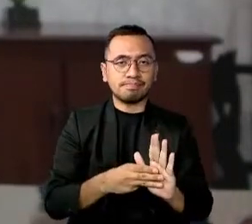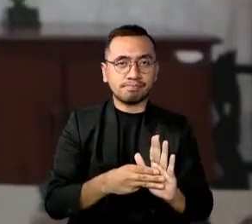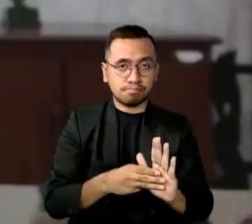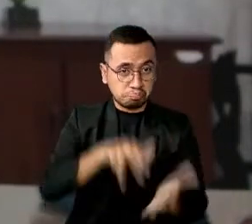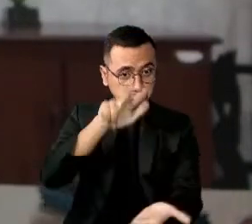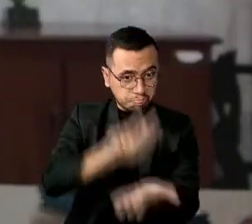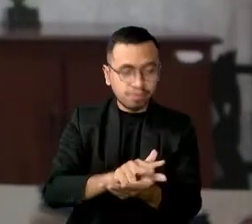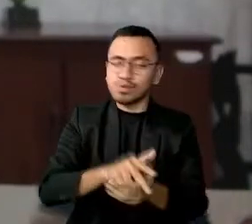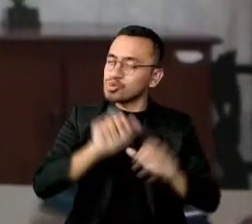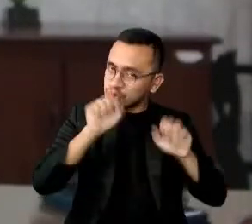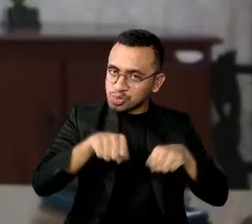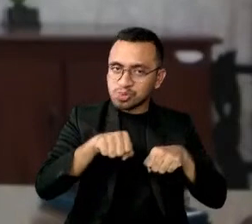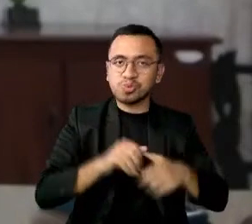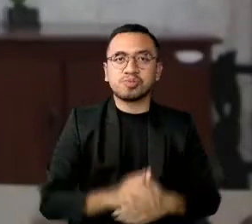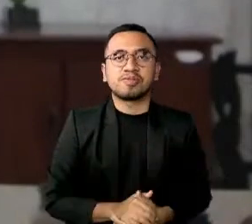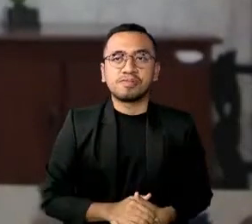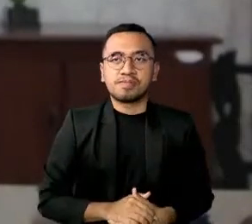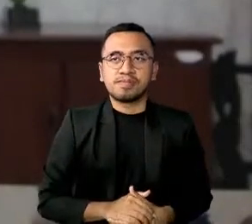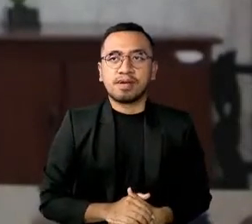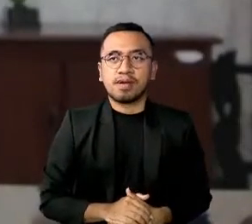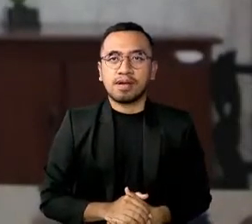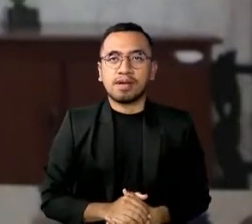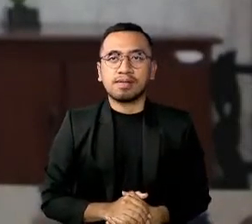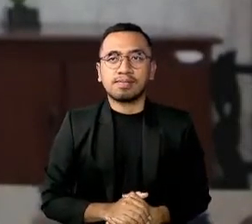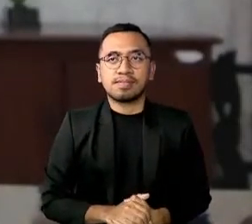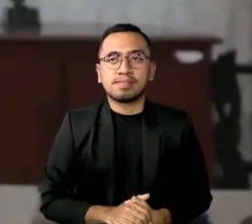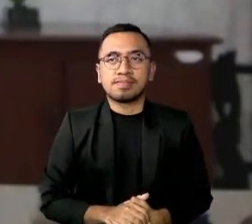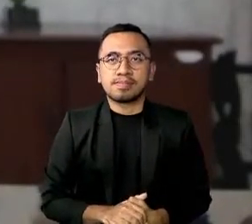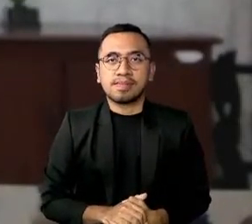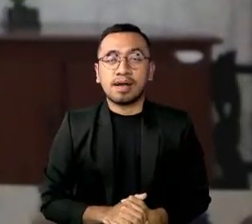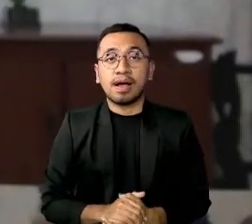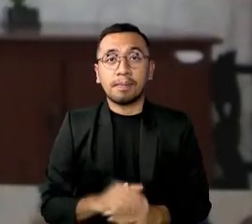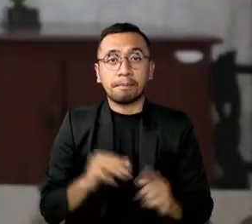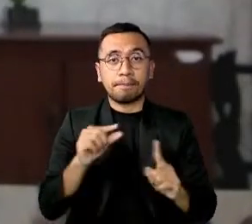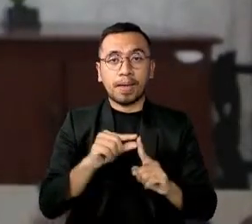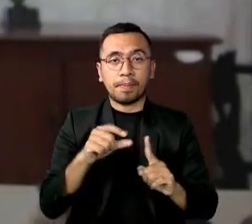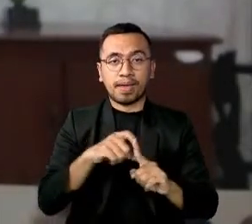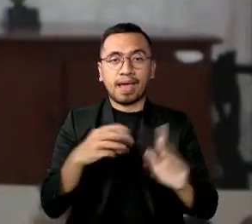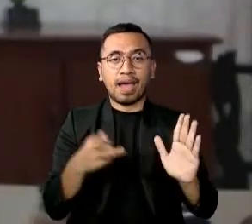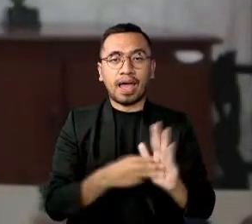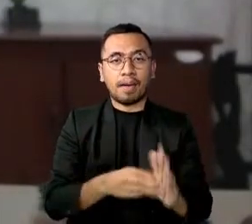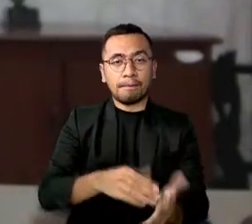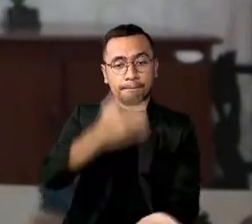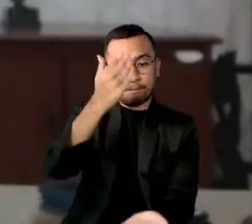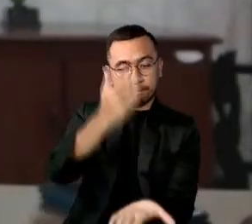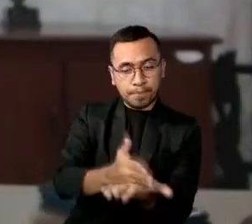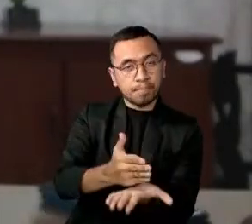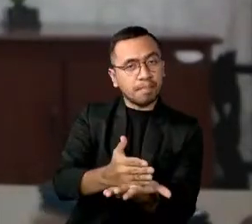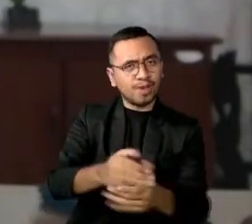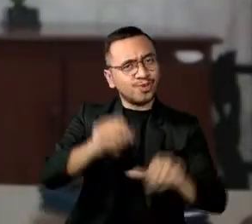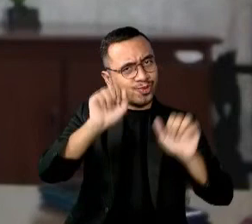dipegang lagi ini seperti itu sekarang hanya saja memang betul